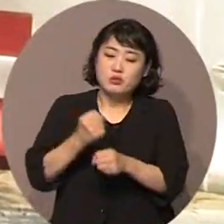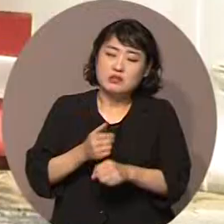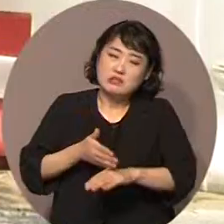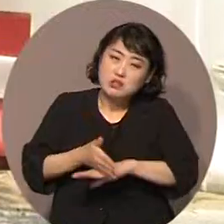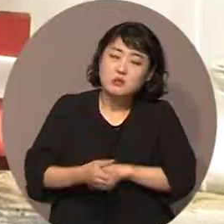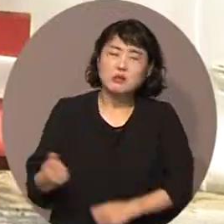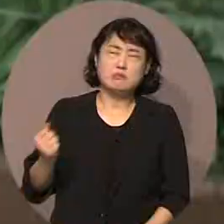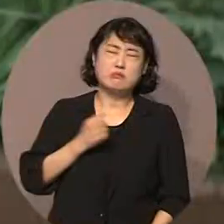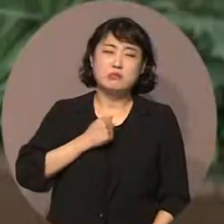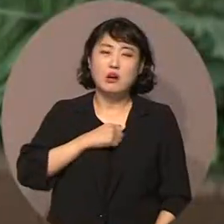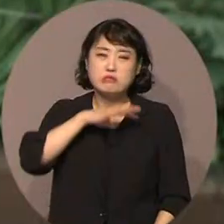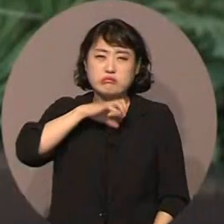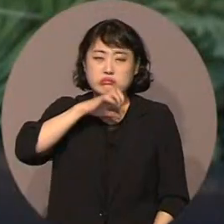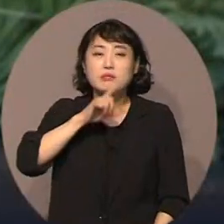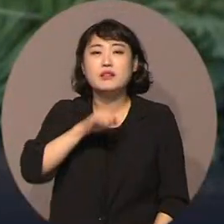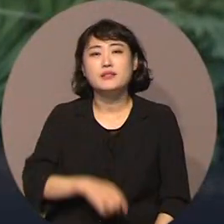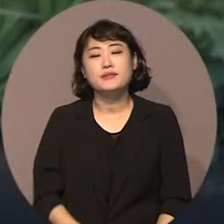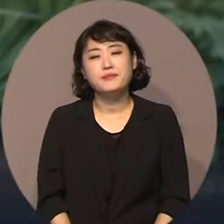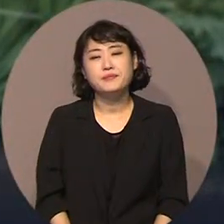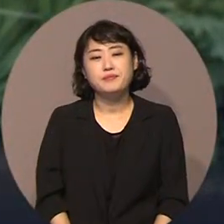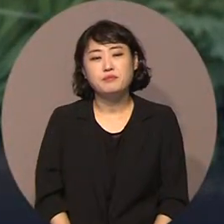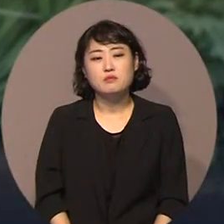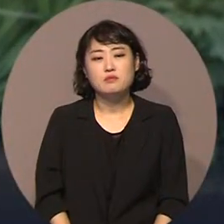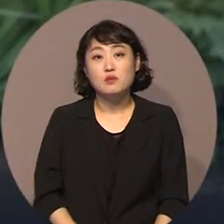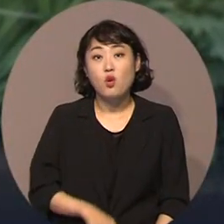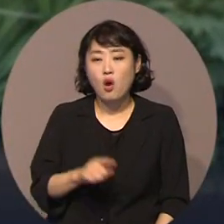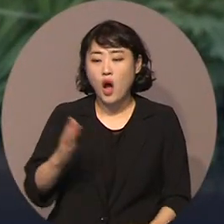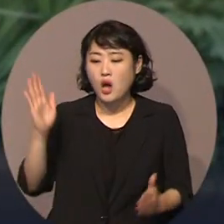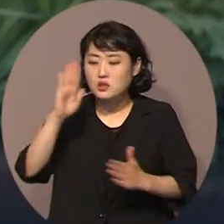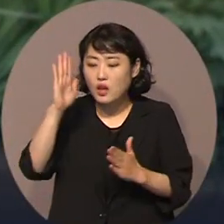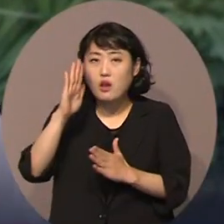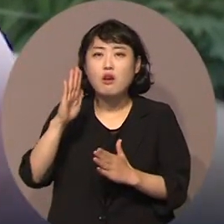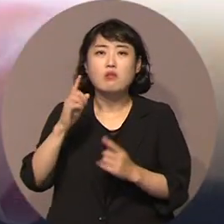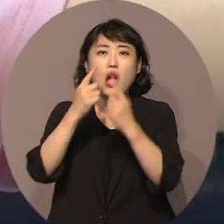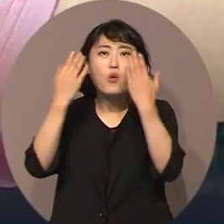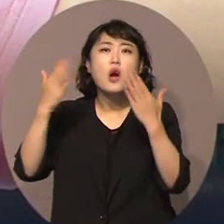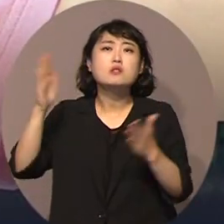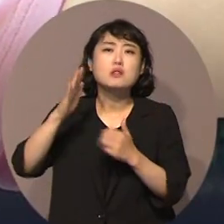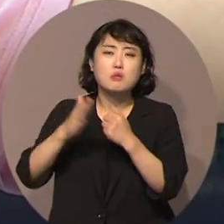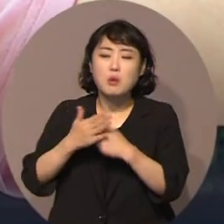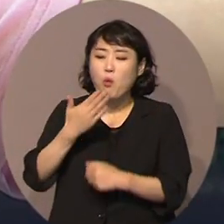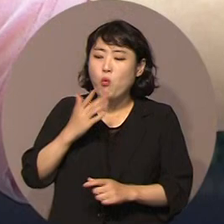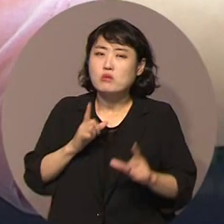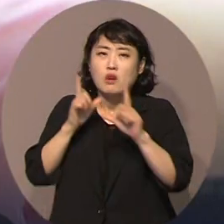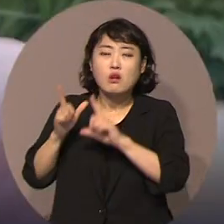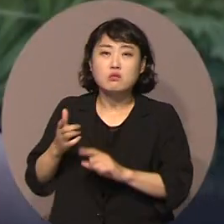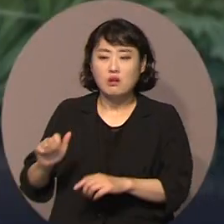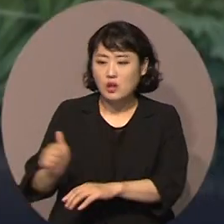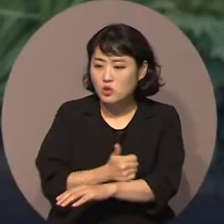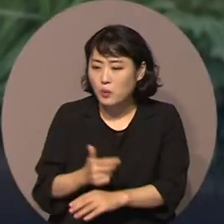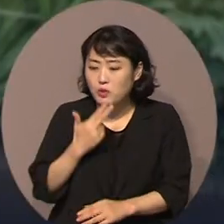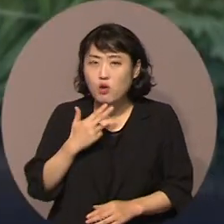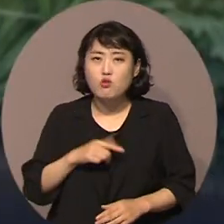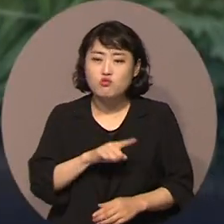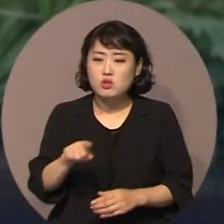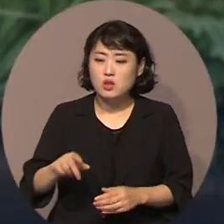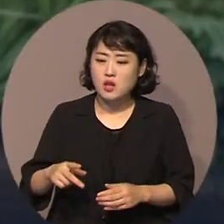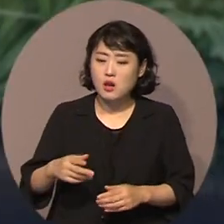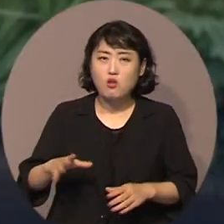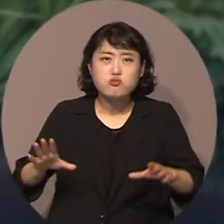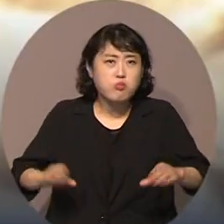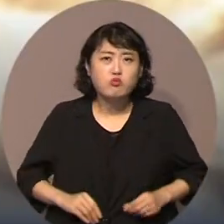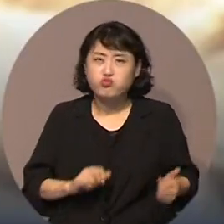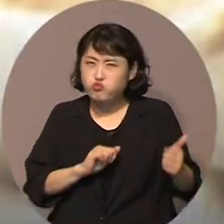터뜨립니다. 여기 주민들, 학생들 때문에 먹고 사는데 지금 왔다 갔다 안 해서 우리들 굶어 죽게 생겼어요,